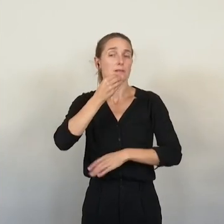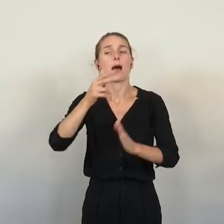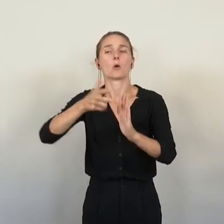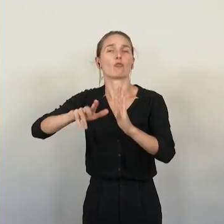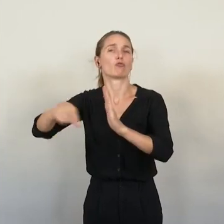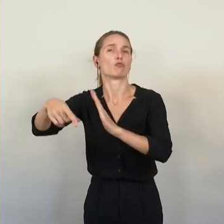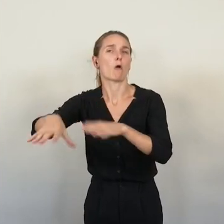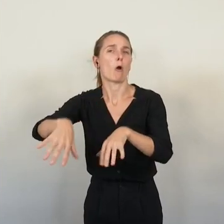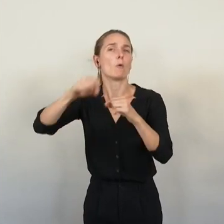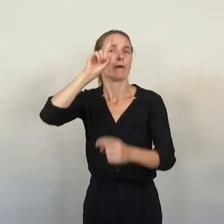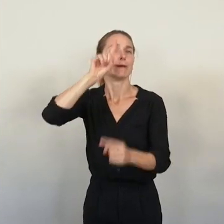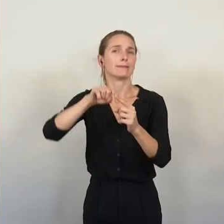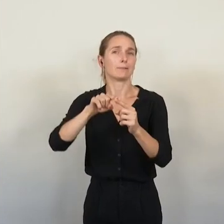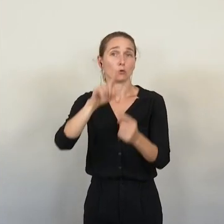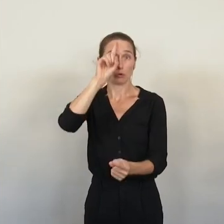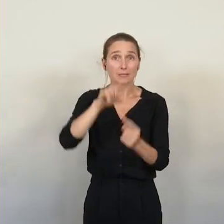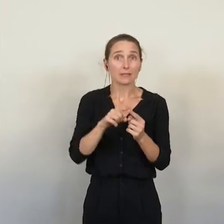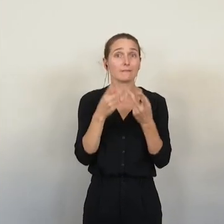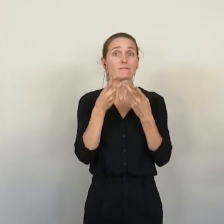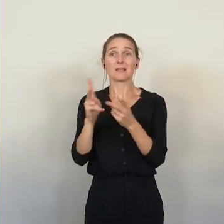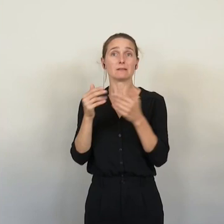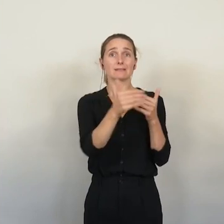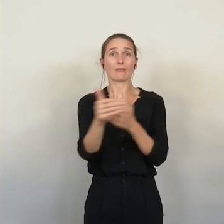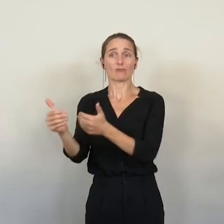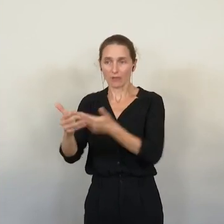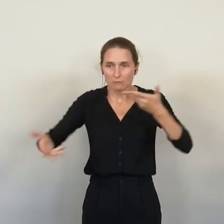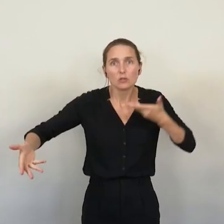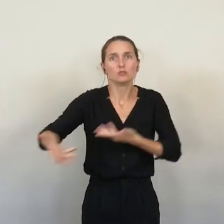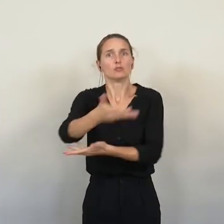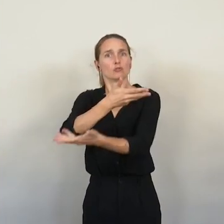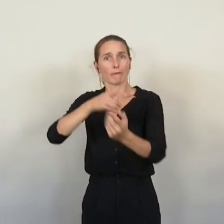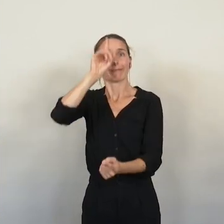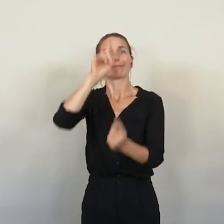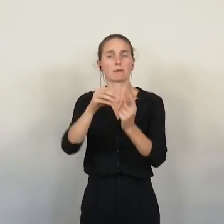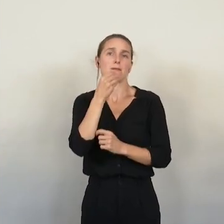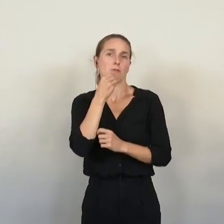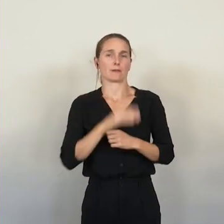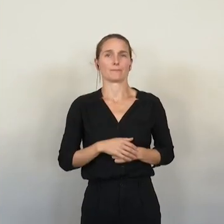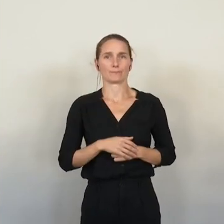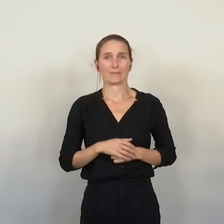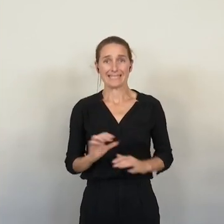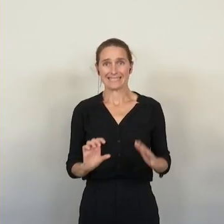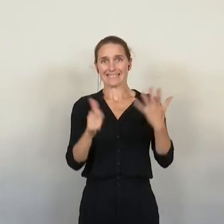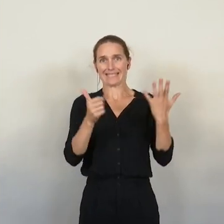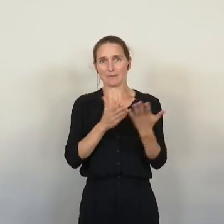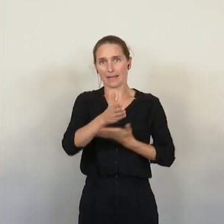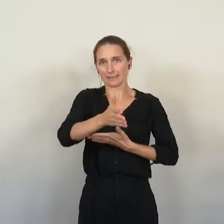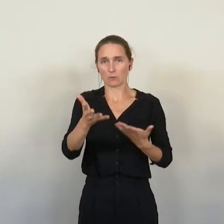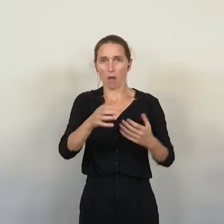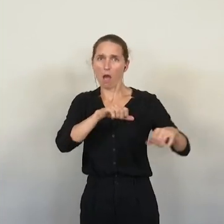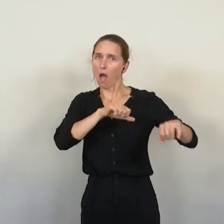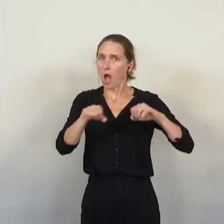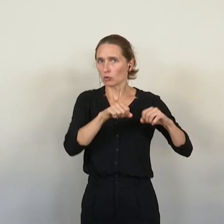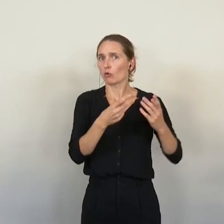de favoriser les échanges dans tous les secteurs de la ville et des évaluer nos actions et de communiquer sur les résultats le 6e axe amplifier l'action de la